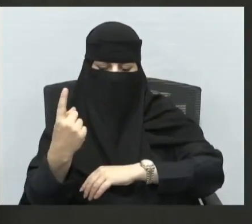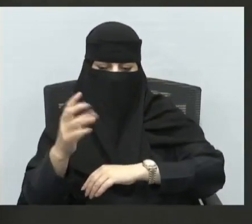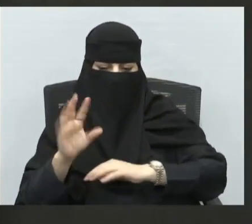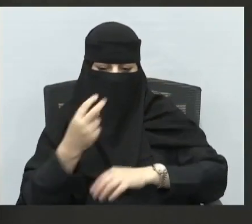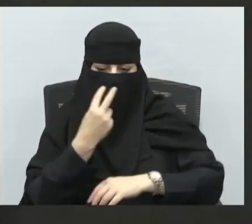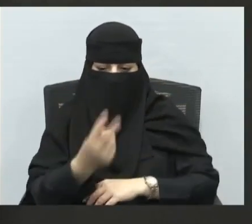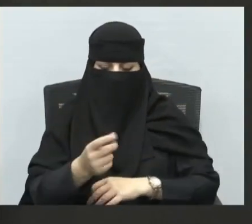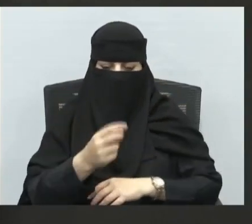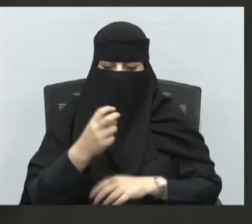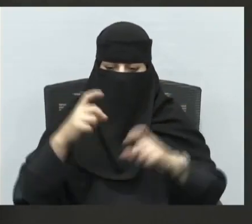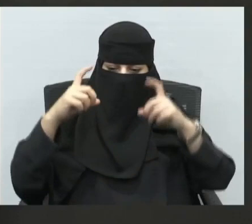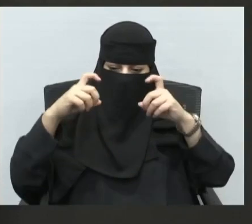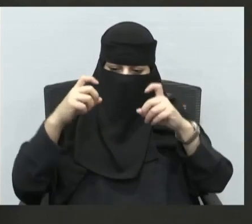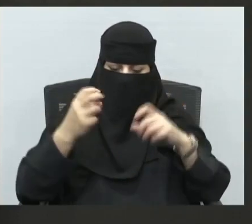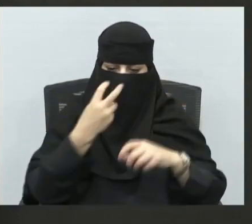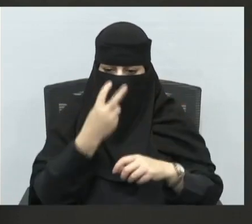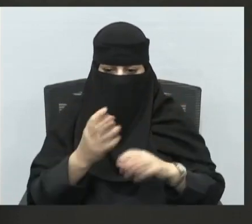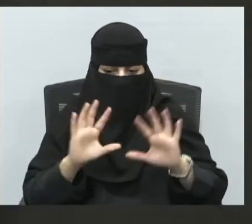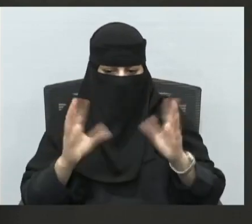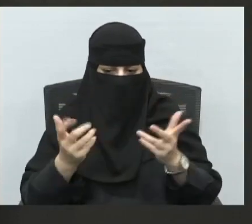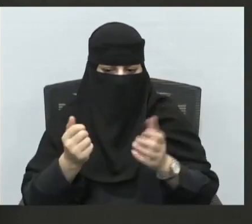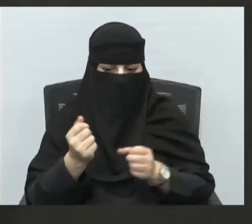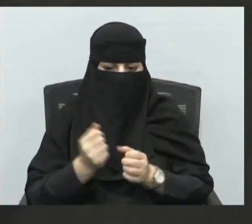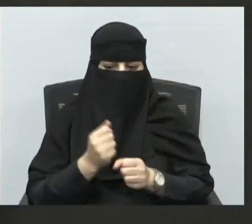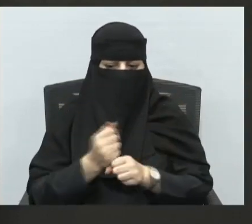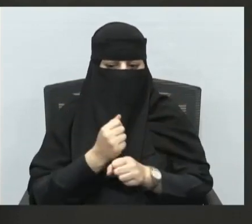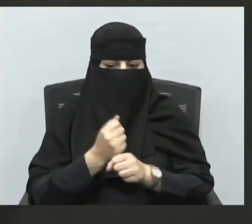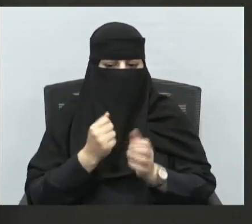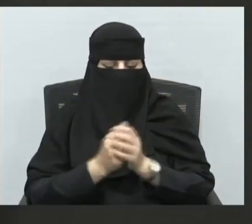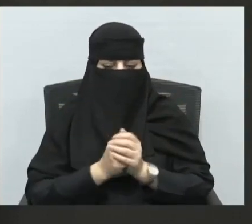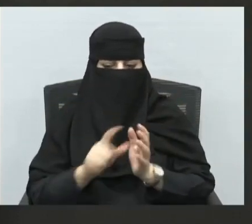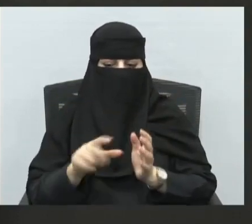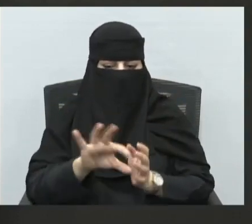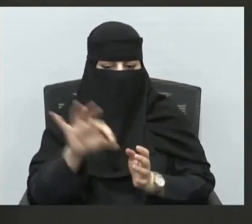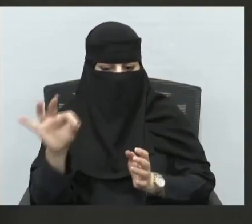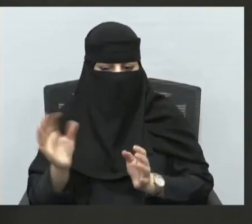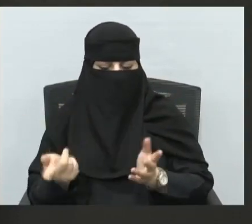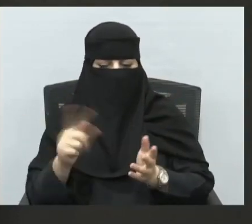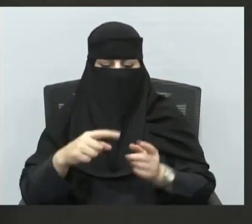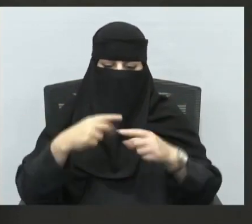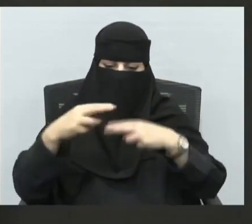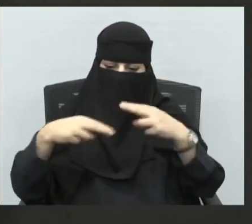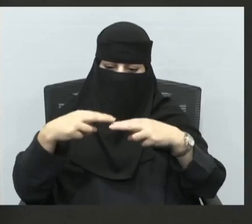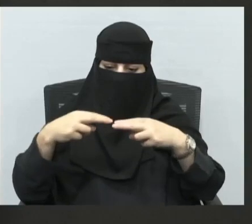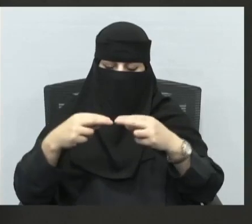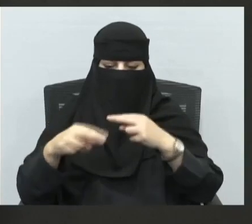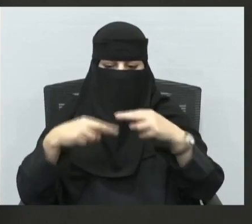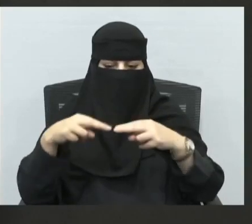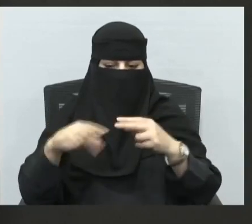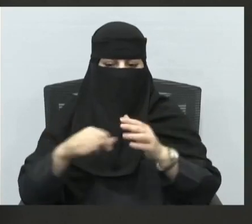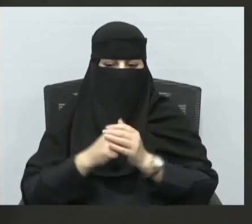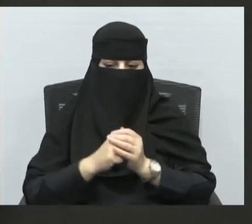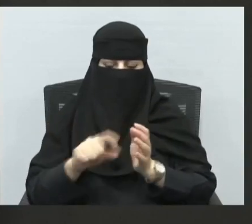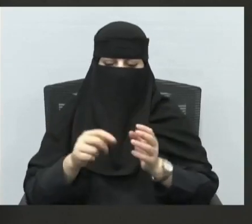تنظروا الى الصوره نلاحظ ما الذي يحدث نستنتج ثم نتحدث معا عن ما يحدث في هذه